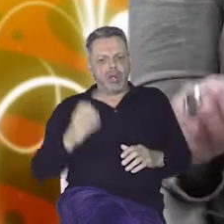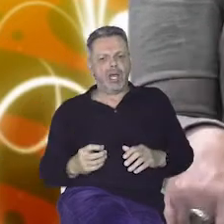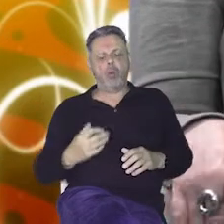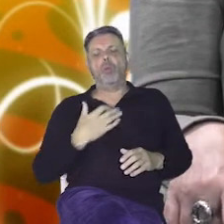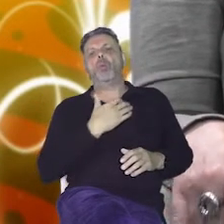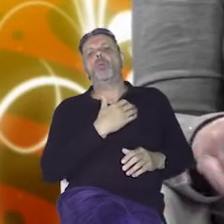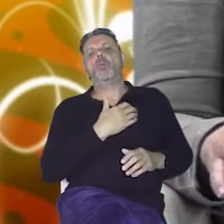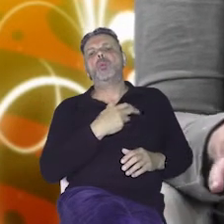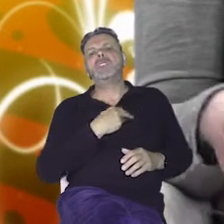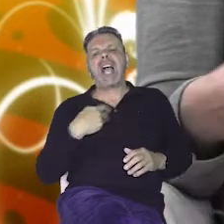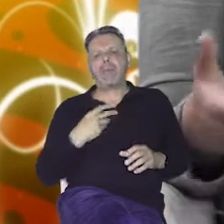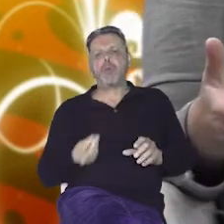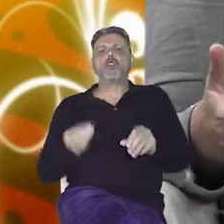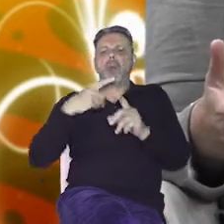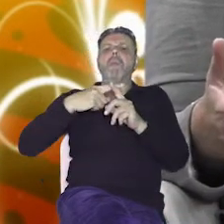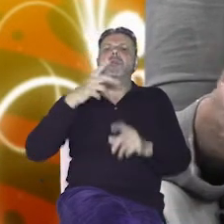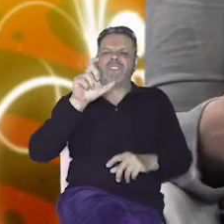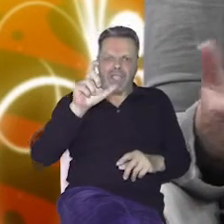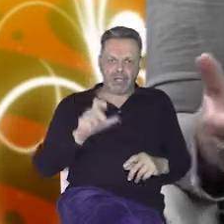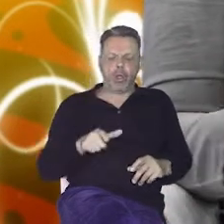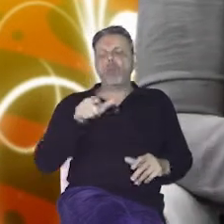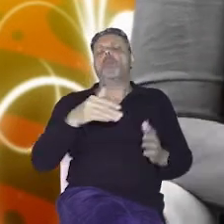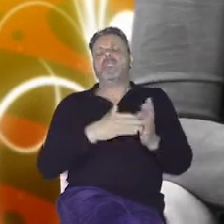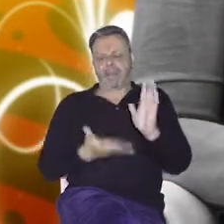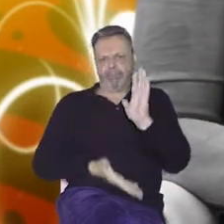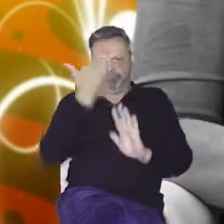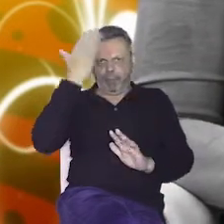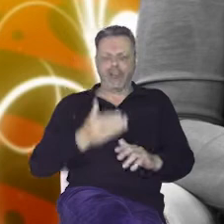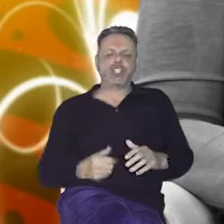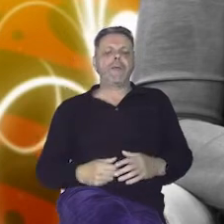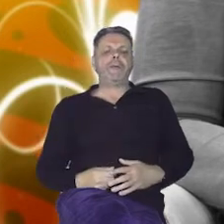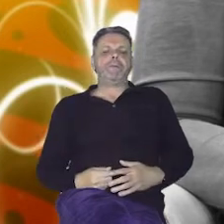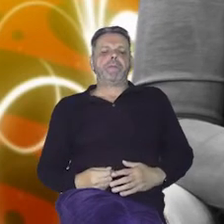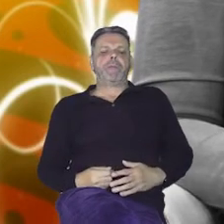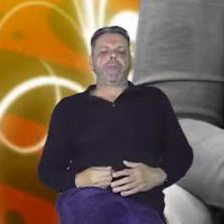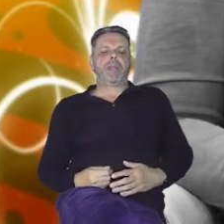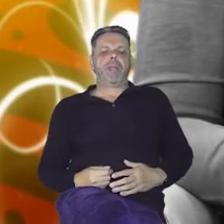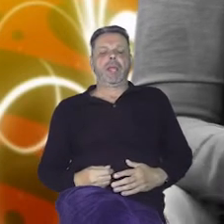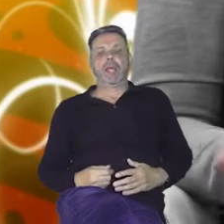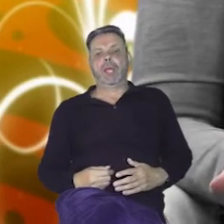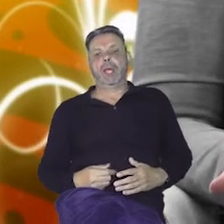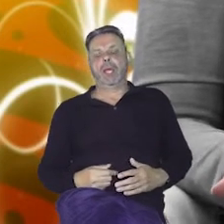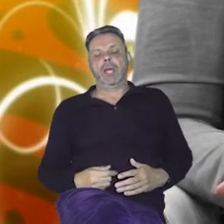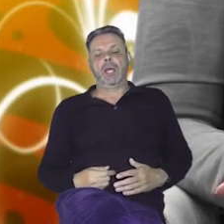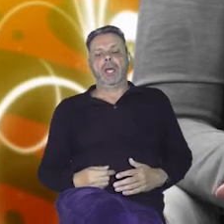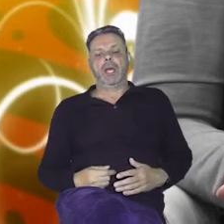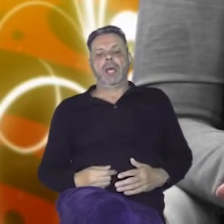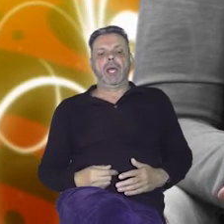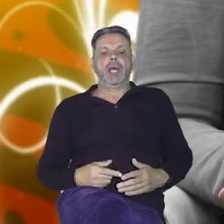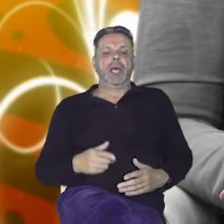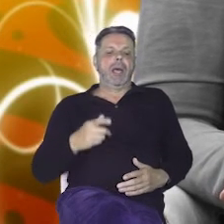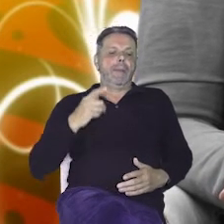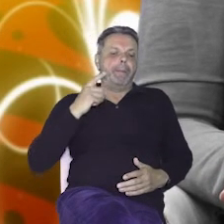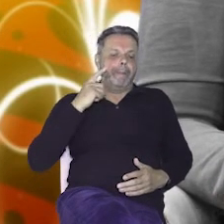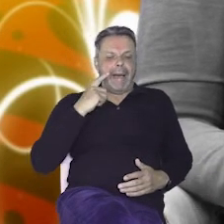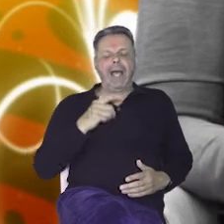još dodatno 200. Znači, nju treba povećati, apsolutno. Tako da, to bi trebalo. Isto tako, status njegovatelja bi